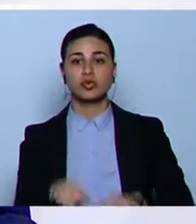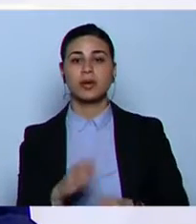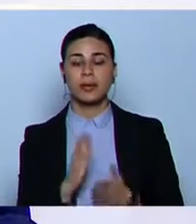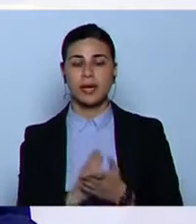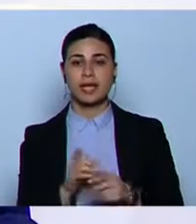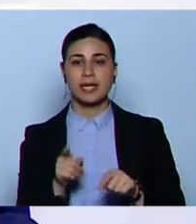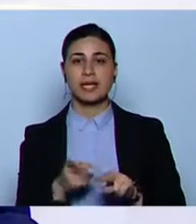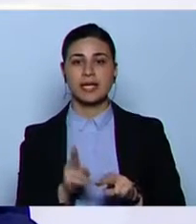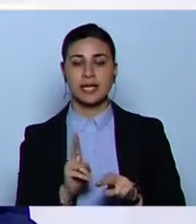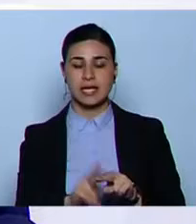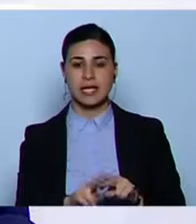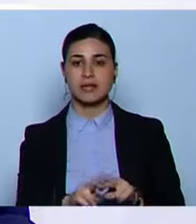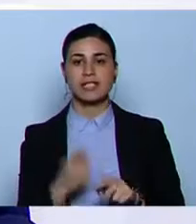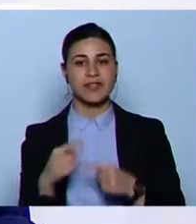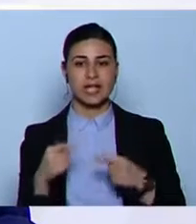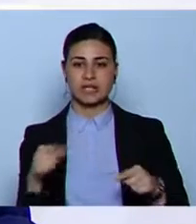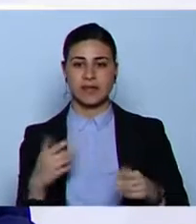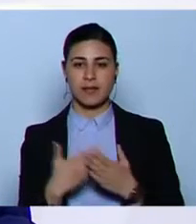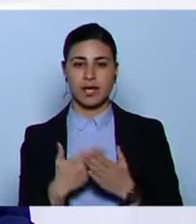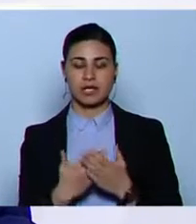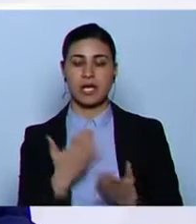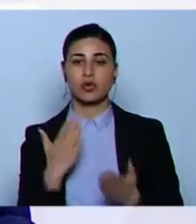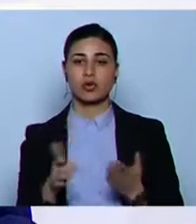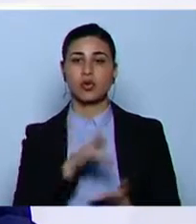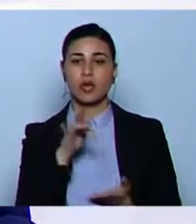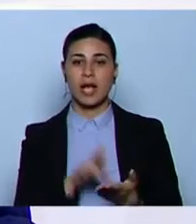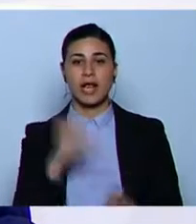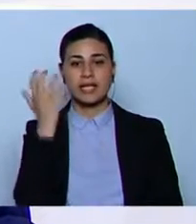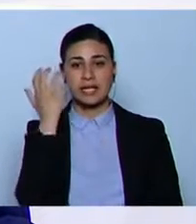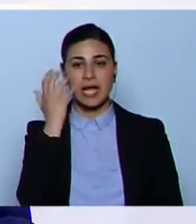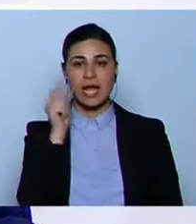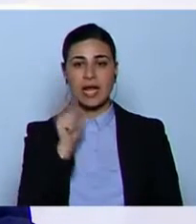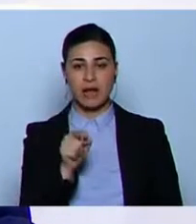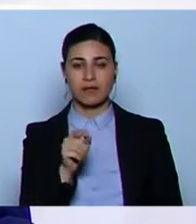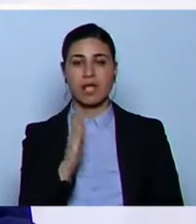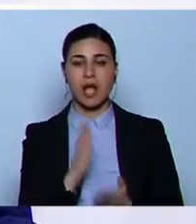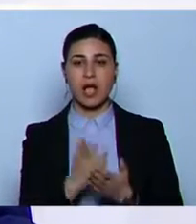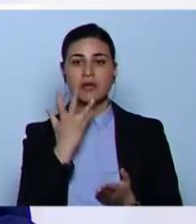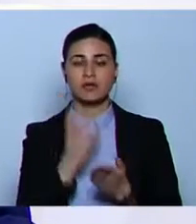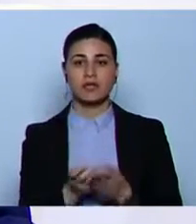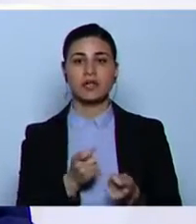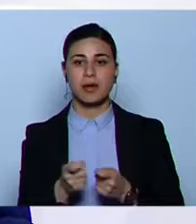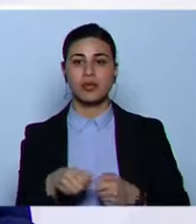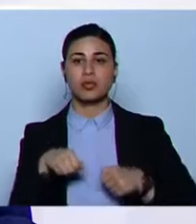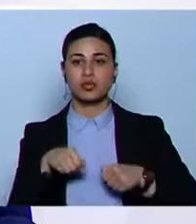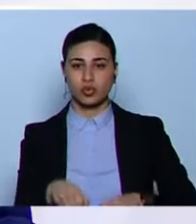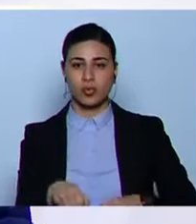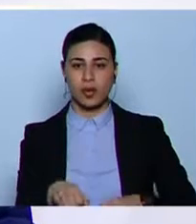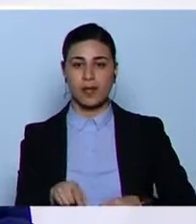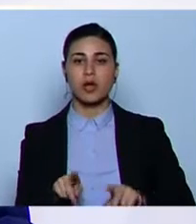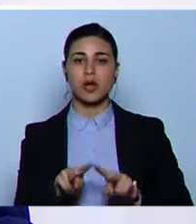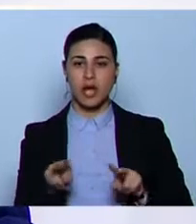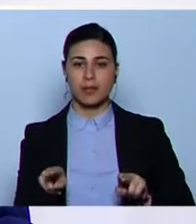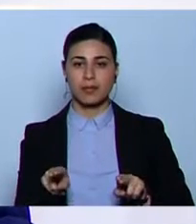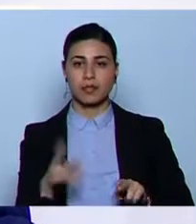არის ინვარიანტული, რასაც ნიშნავს, რომ თუ ქალაქ თელავში, თელავის თემს აქვს თვითმმართველობის უფლება,